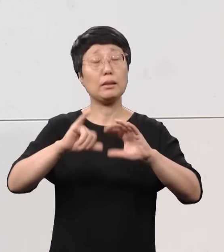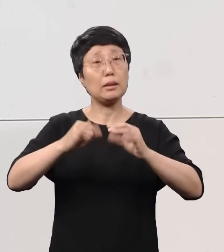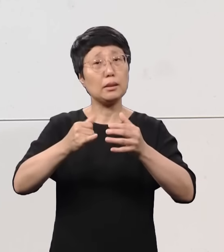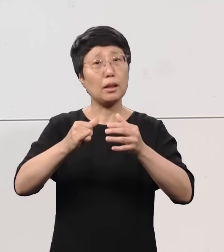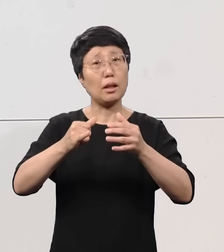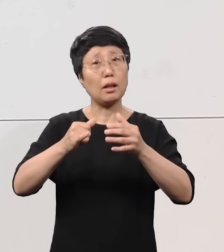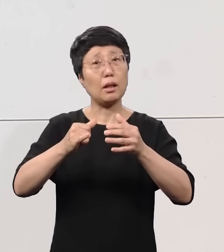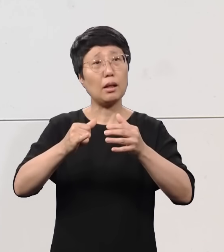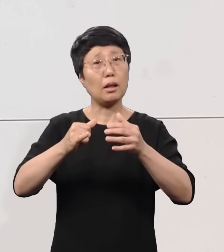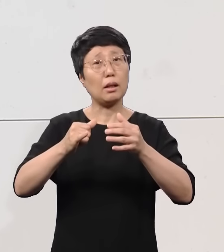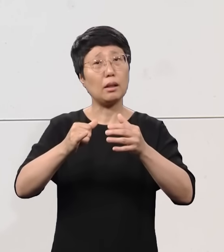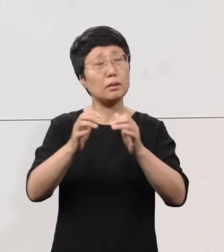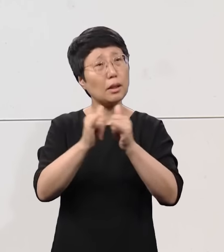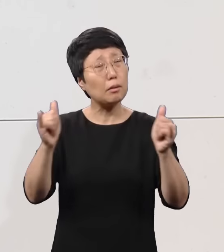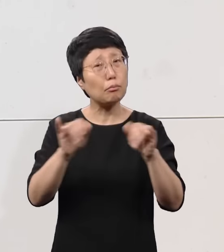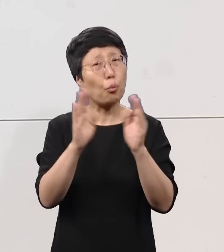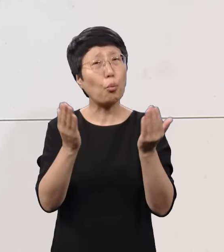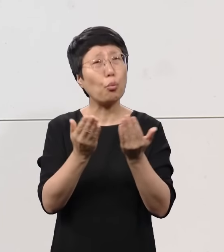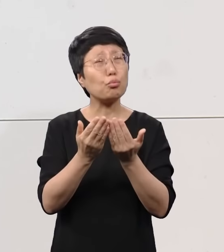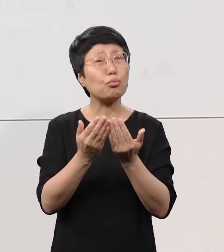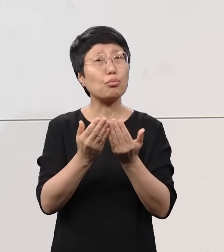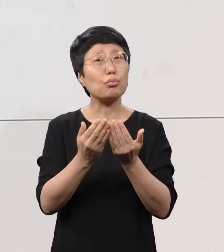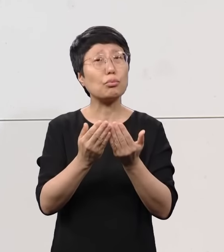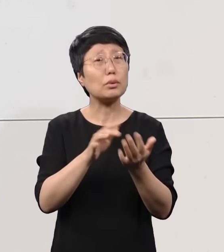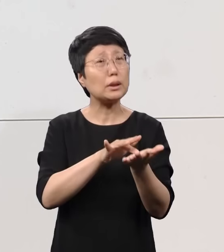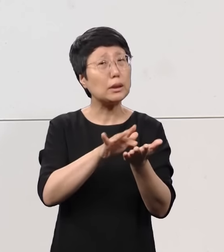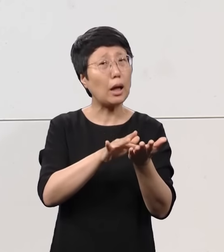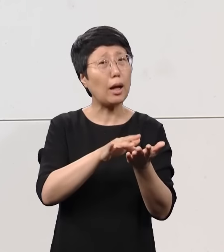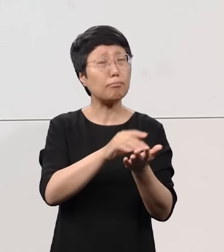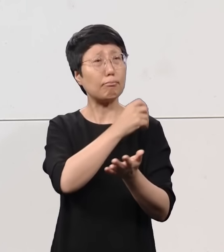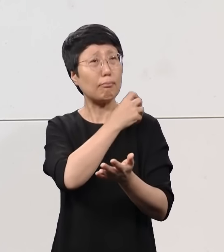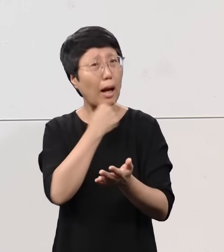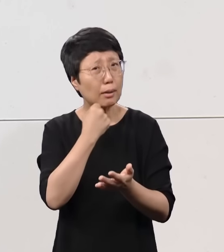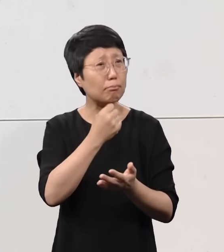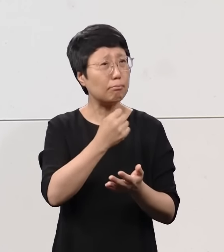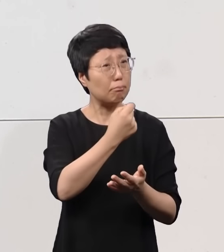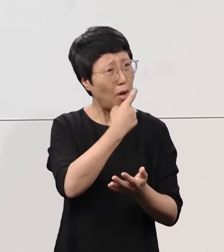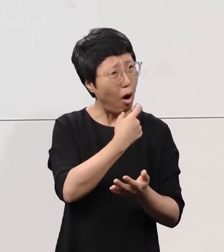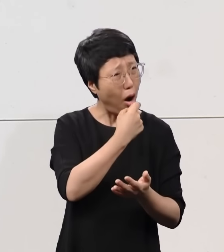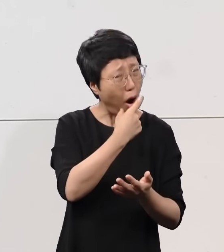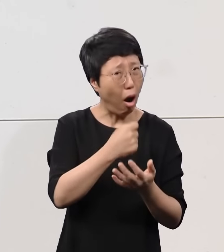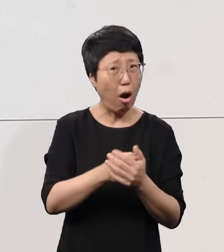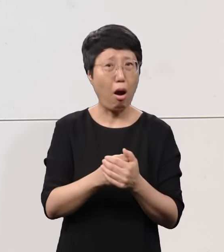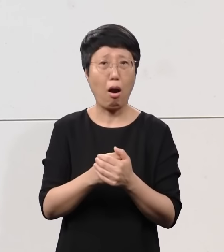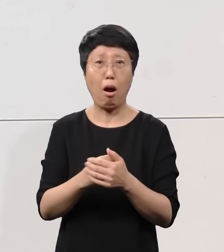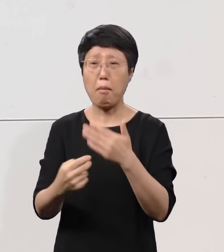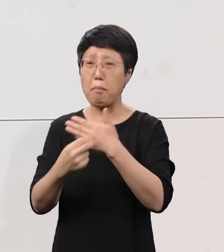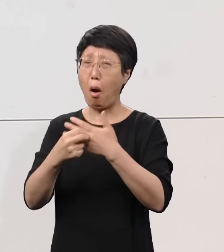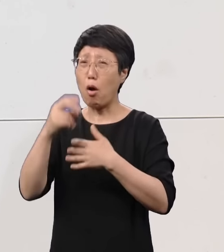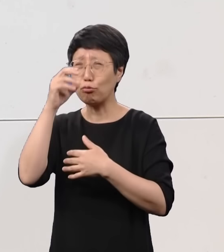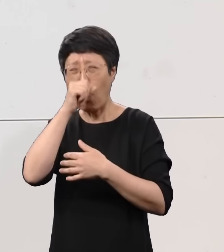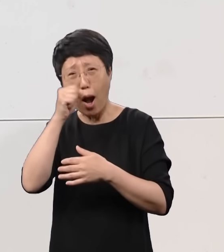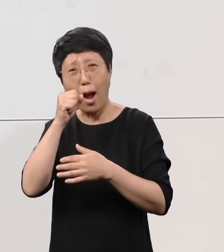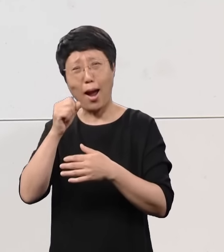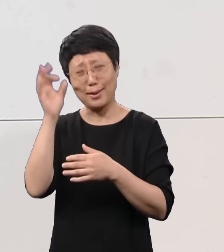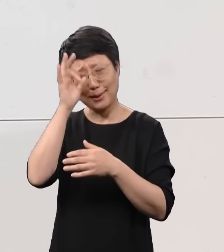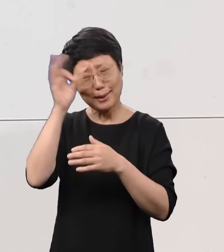세상 모든 사람들이 약이 맛있어서 약을 먹지 않습니다 병원이 좋아서